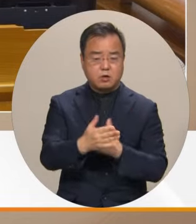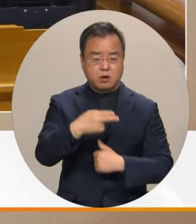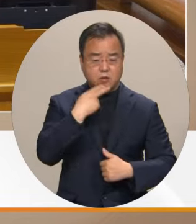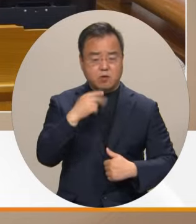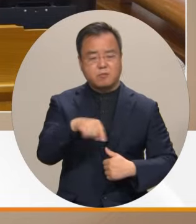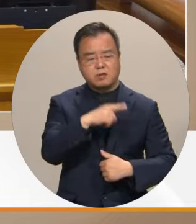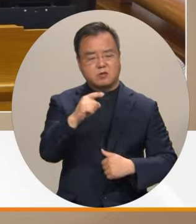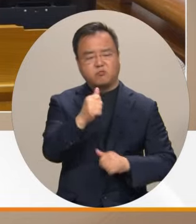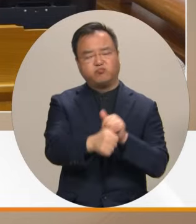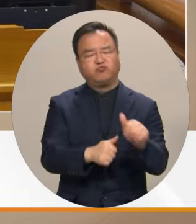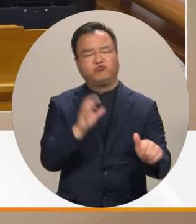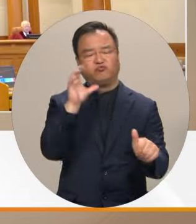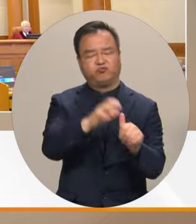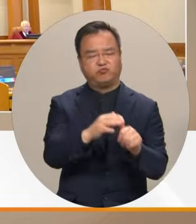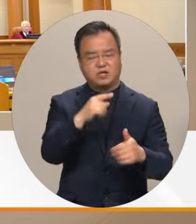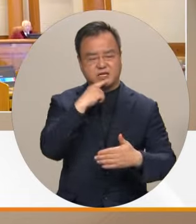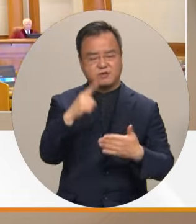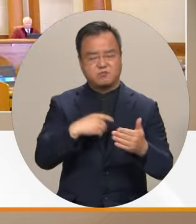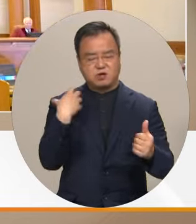전가한다는점입니다